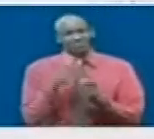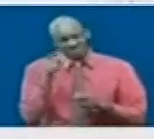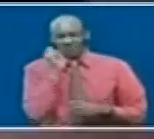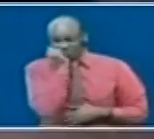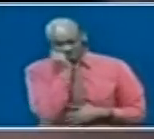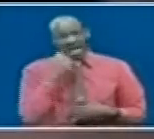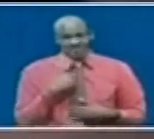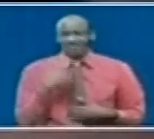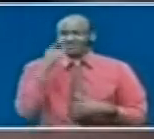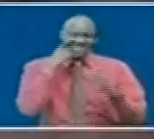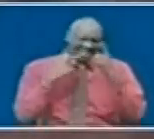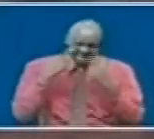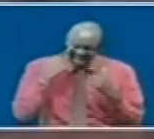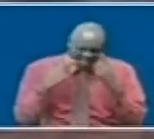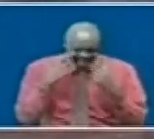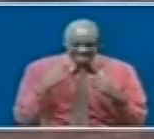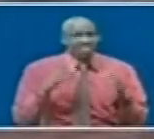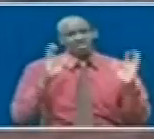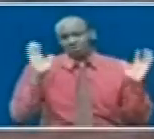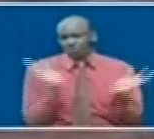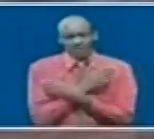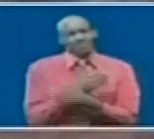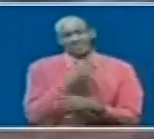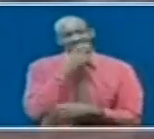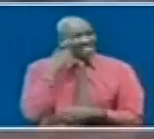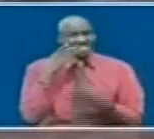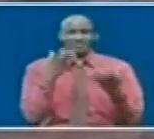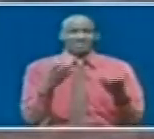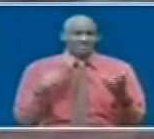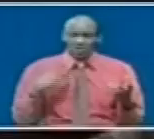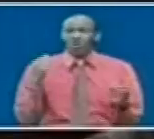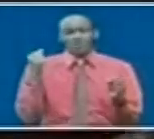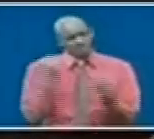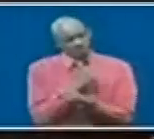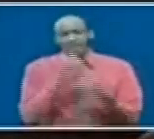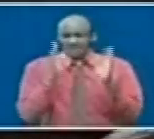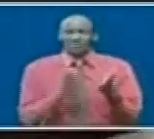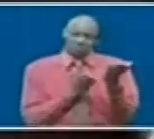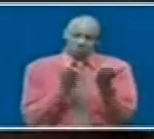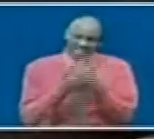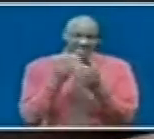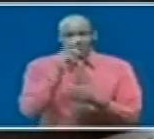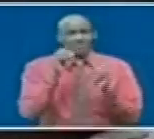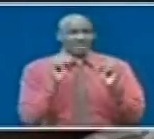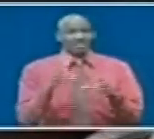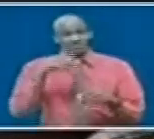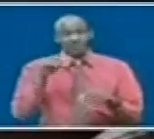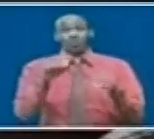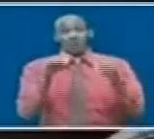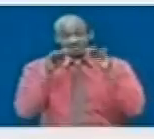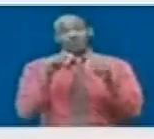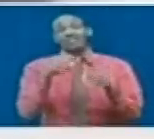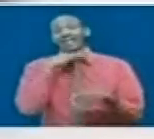huzuni wamelia hadi machozi yakawakauka kwa kukosa wa kuwahudumia, hivyo kuacha mauti kuwakenulia